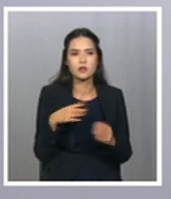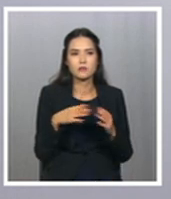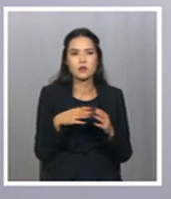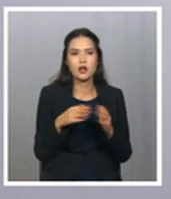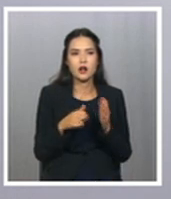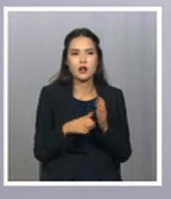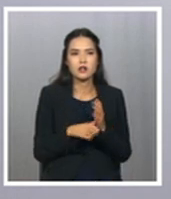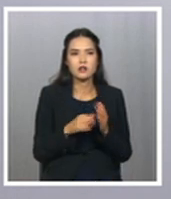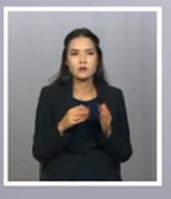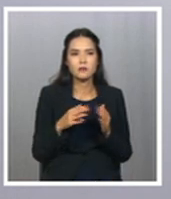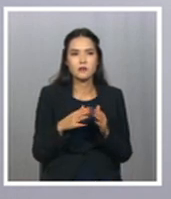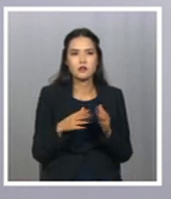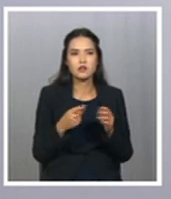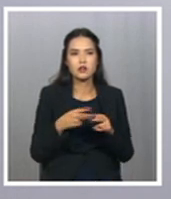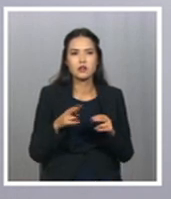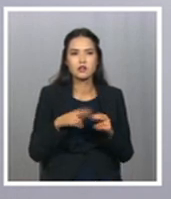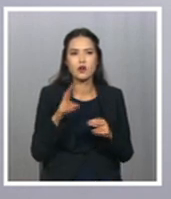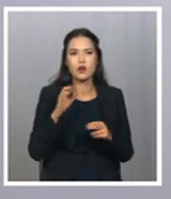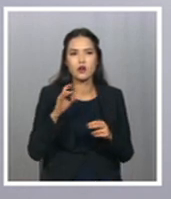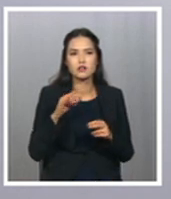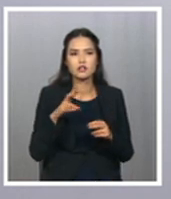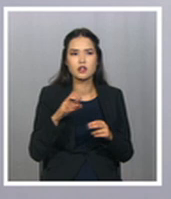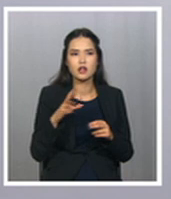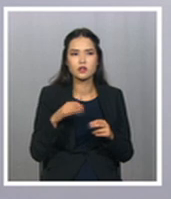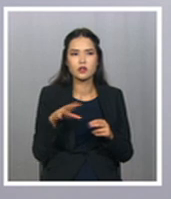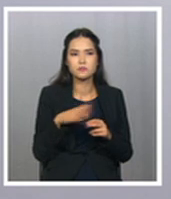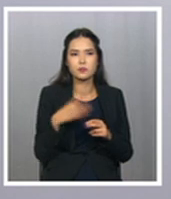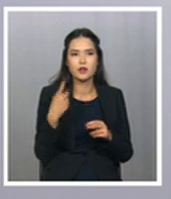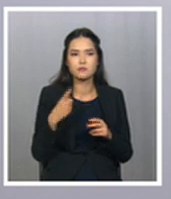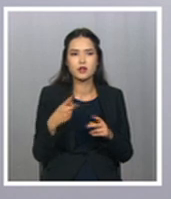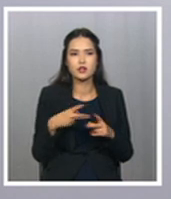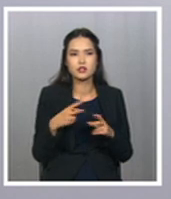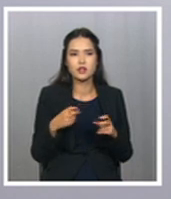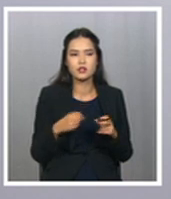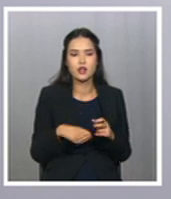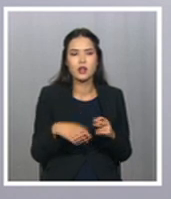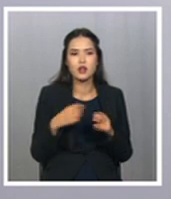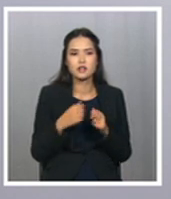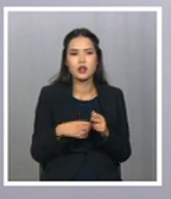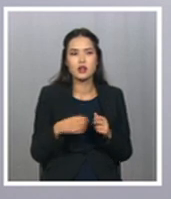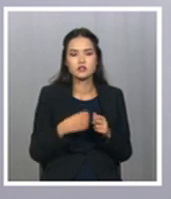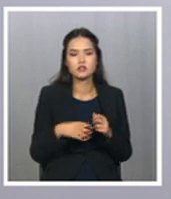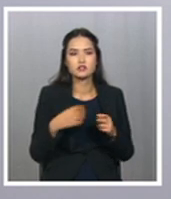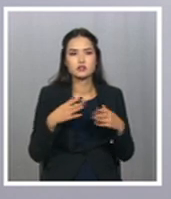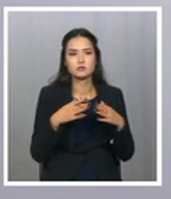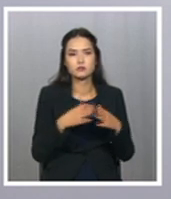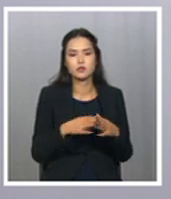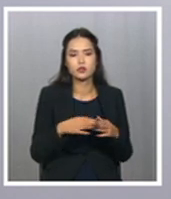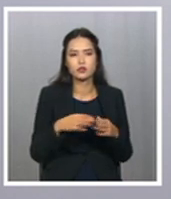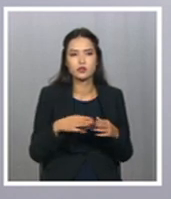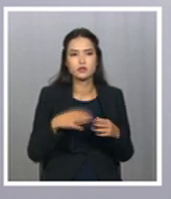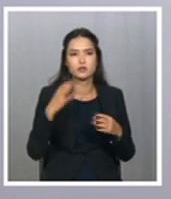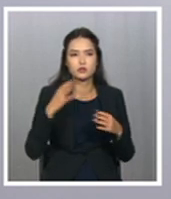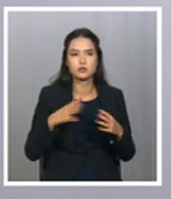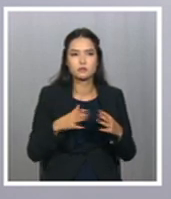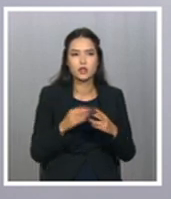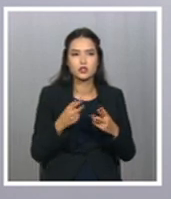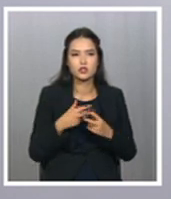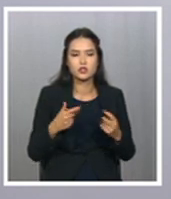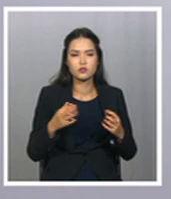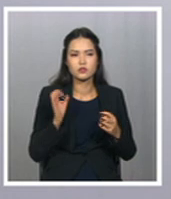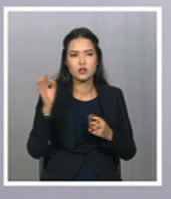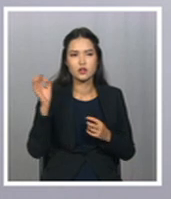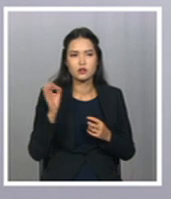бұрыштың қабырғалары болғандықтан ол бірге тең. Және дұрыс 6 бұрыштың ішкі бұрыштары 120 градусқа тең болғандықтан